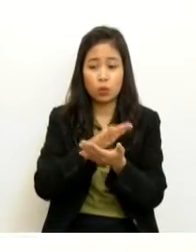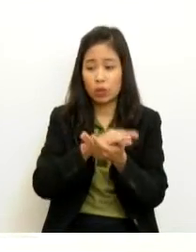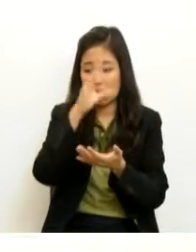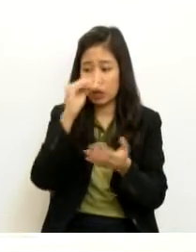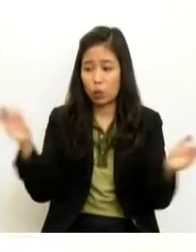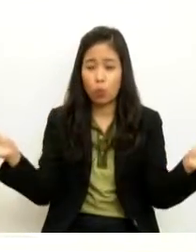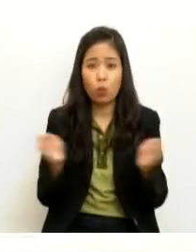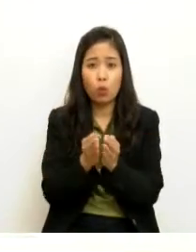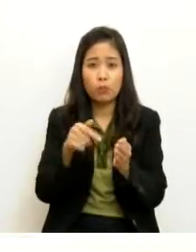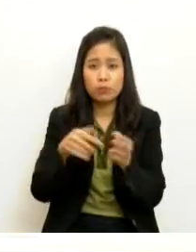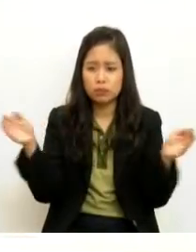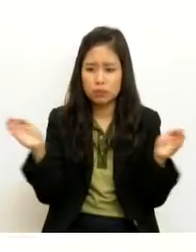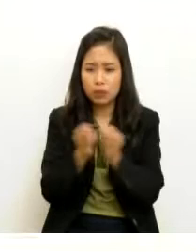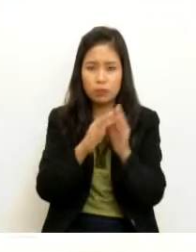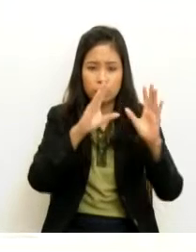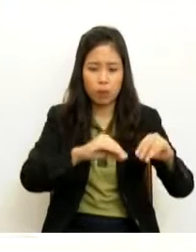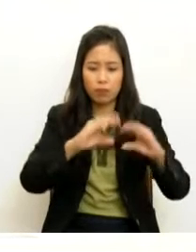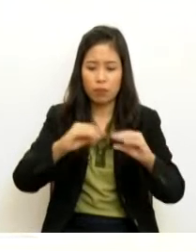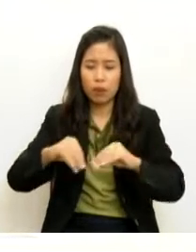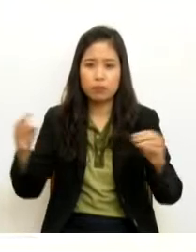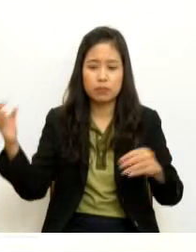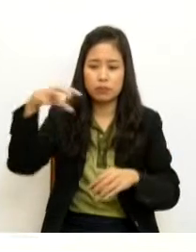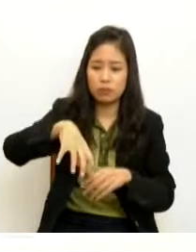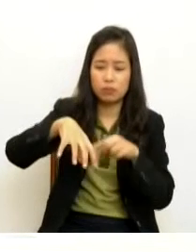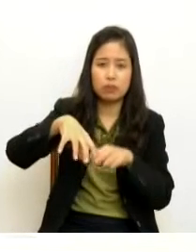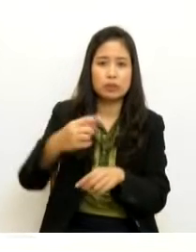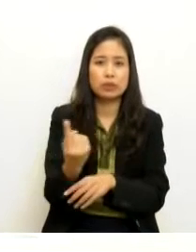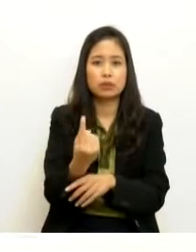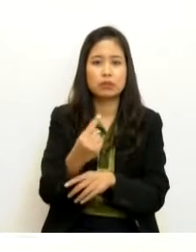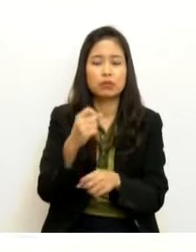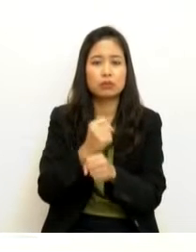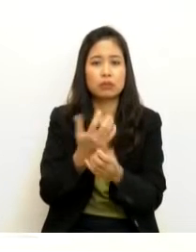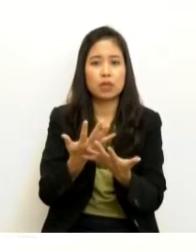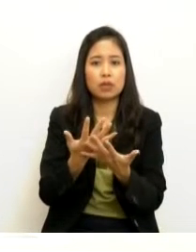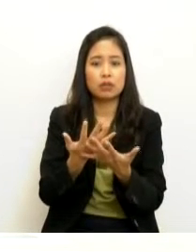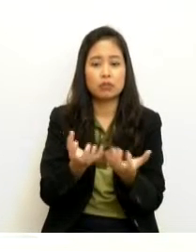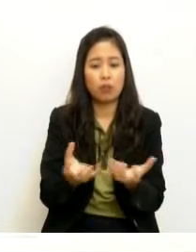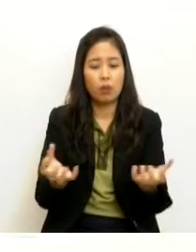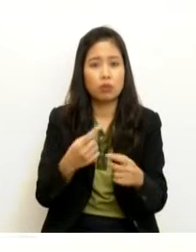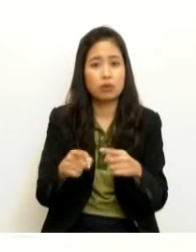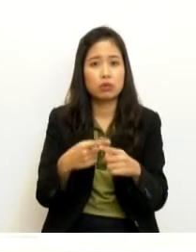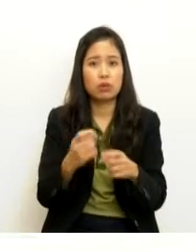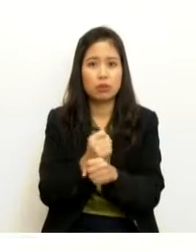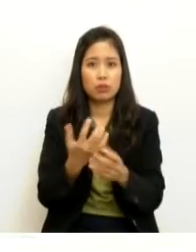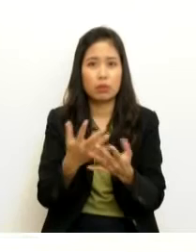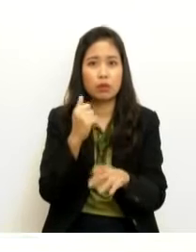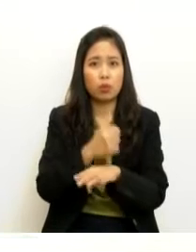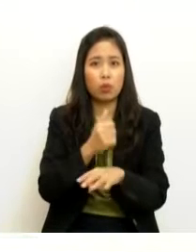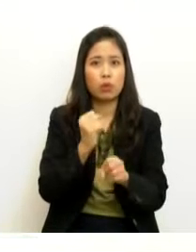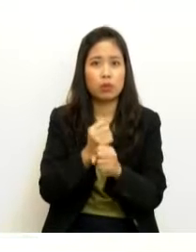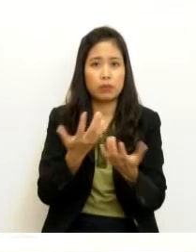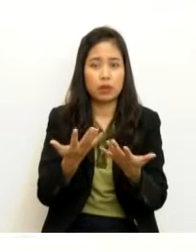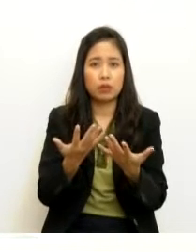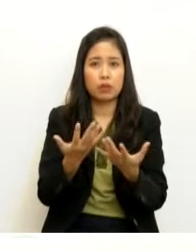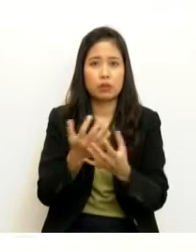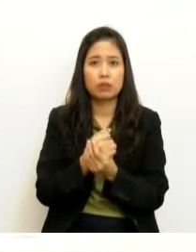แต่ยังไม่ได้ยุบไม่ได้ควบรวมกันทั้งหมดเนี่ยเพียงแต่มาใช้ทรัพยากรร่วมกันในการเรียนเนี่ยทางด้านบุคคลเนี่ย